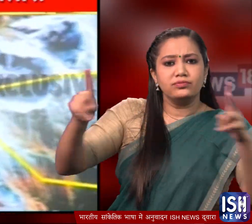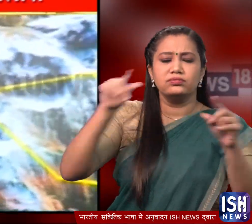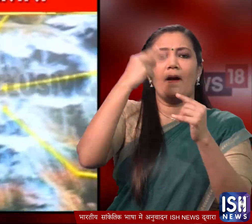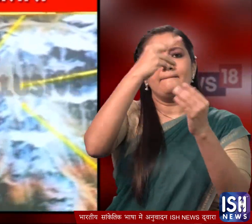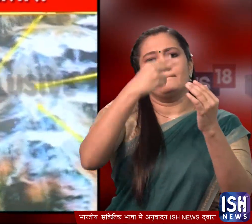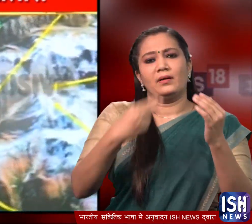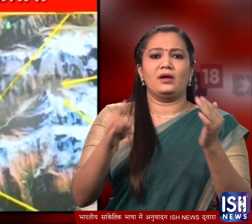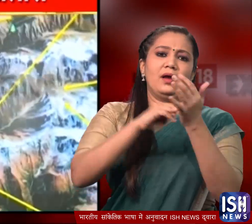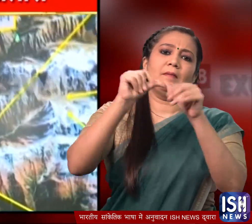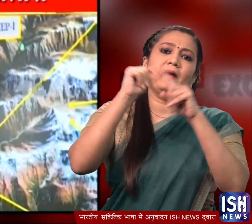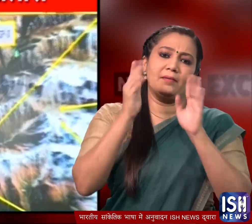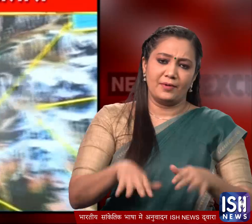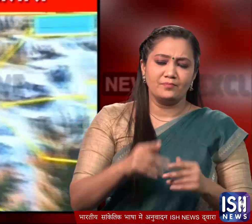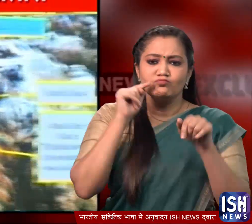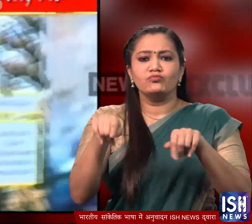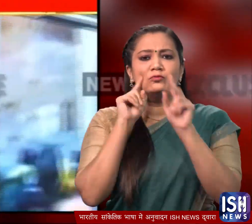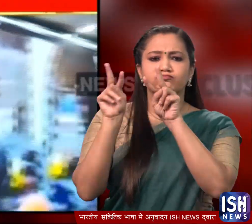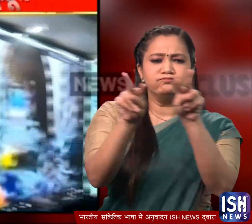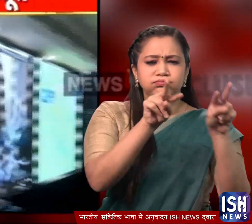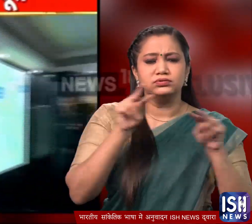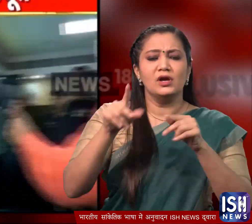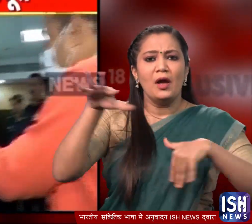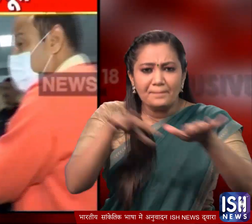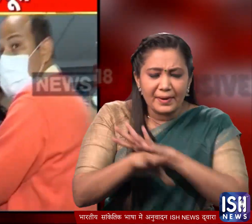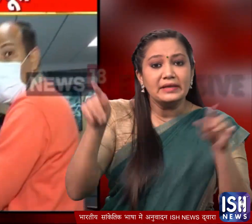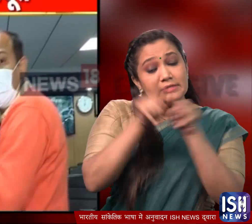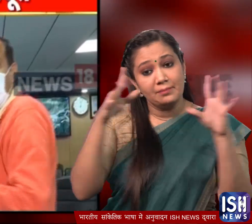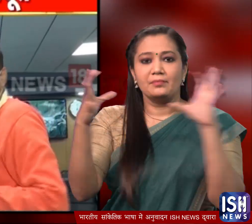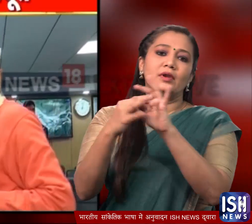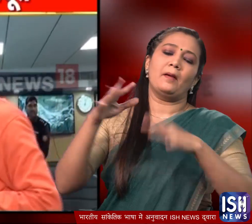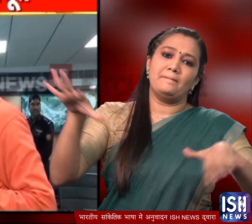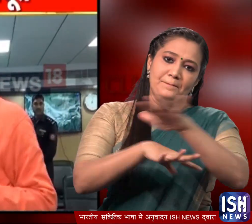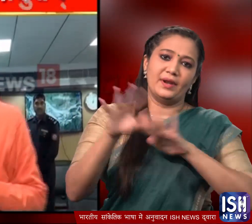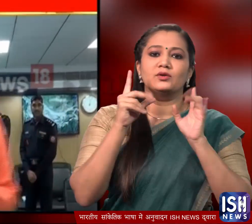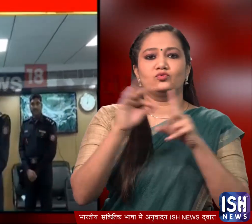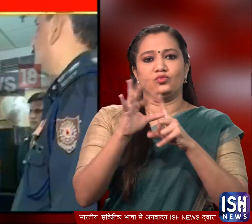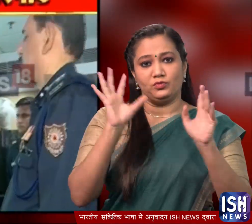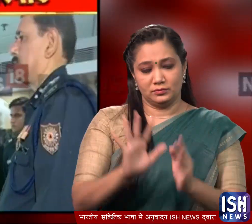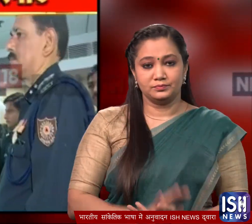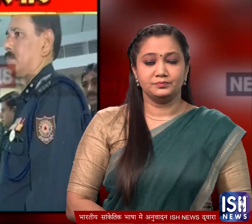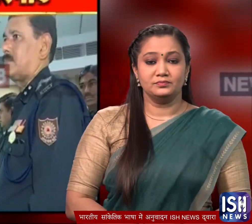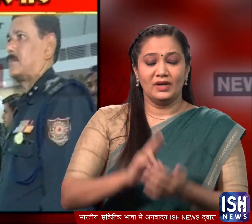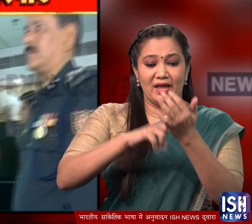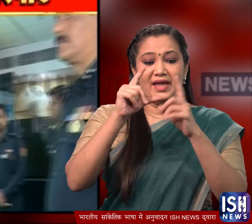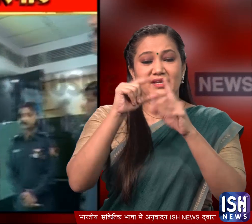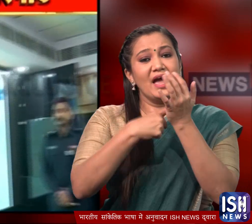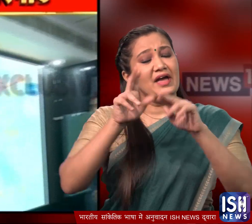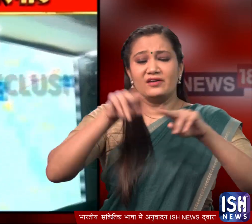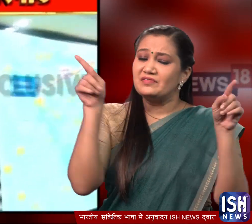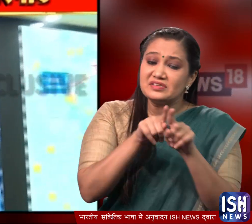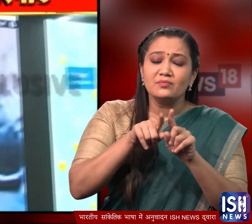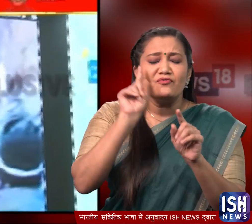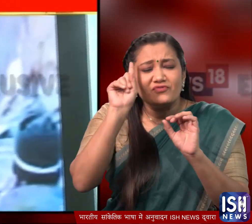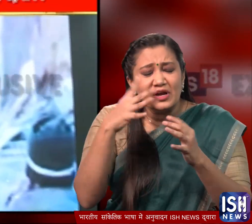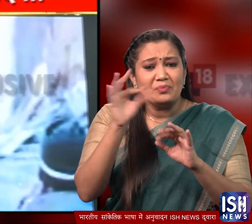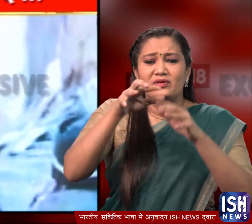से स्थिति को मॉनिटर किया जा रहा है और रणनीति उसी के हिसाब से बनाई जा रही है। एनडीआरएफ के अफसरों की कोशिश भी